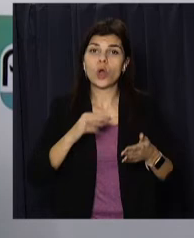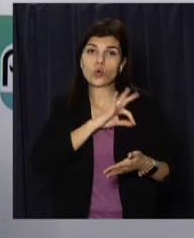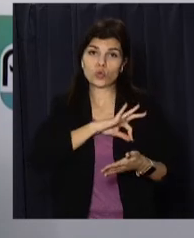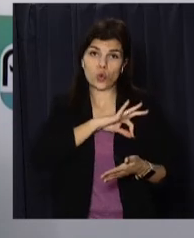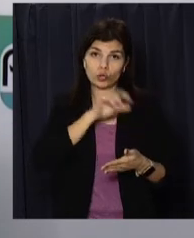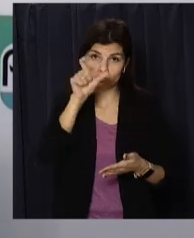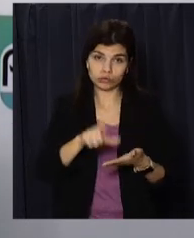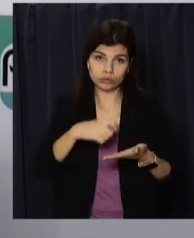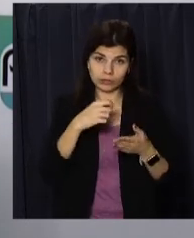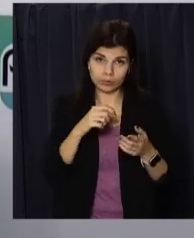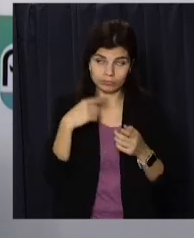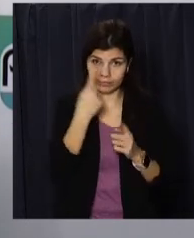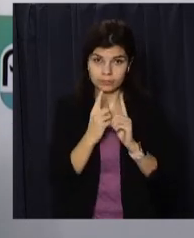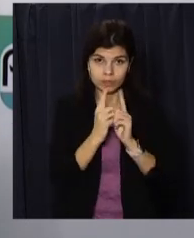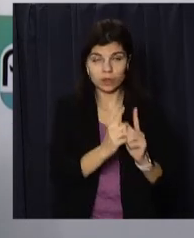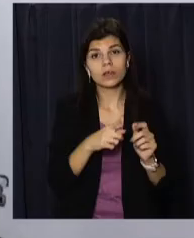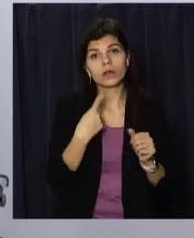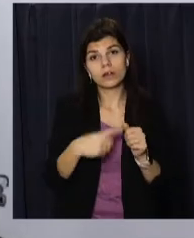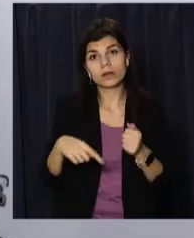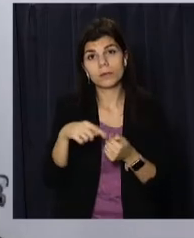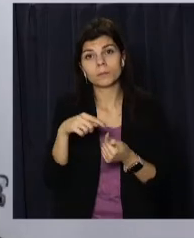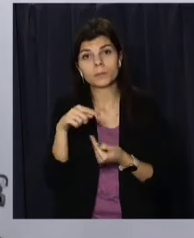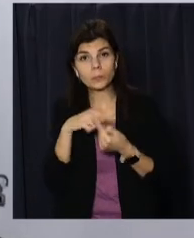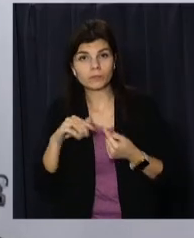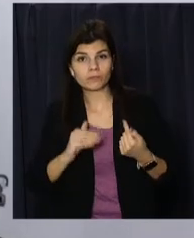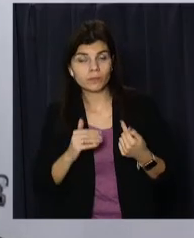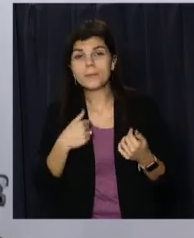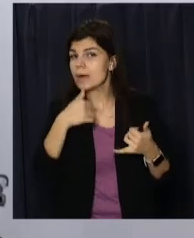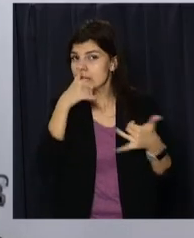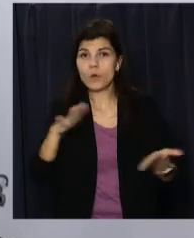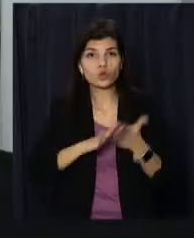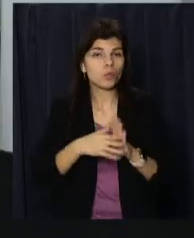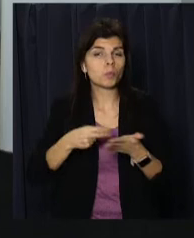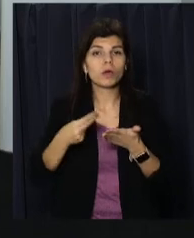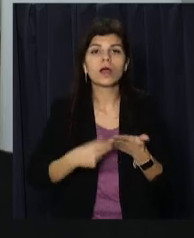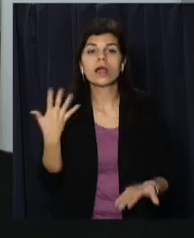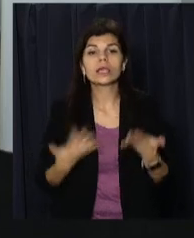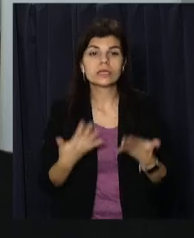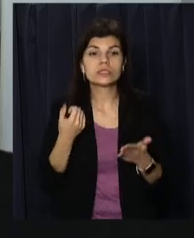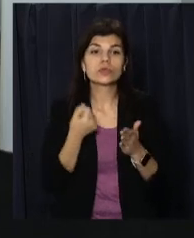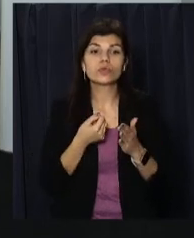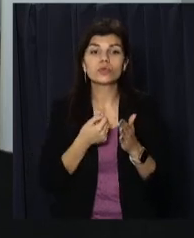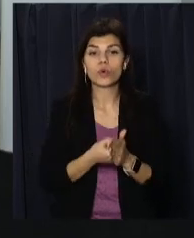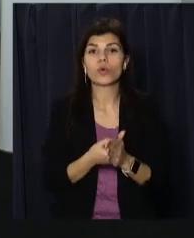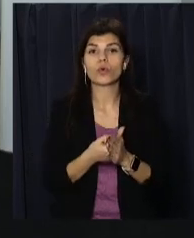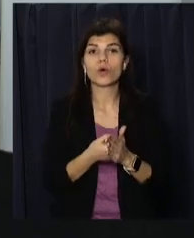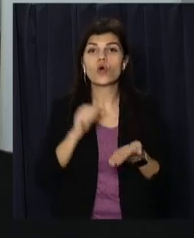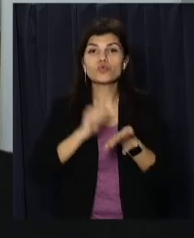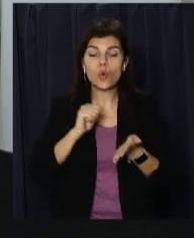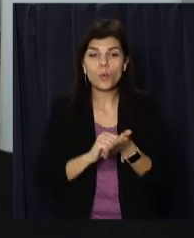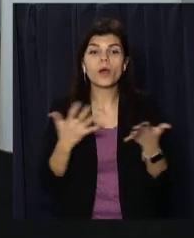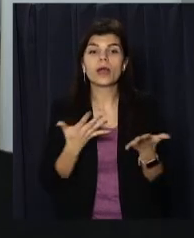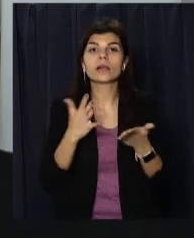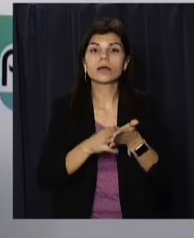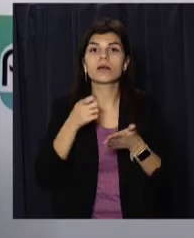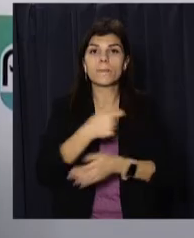юридичною особою, або з особою-підприємцем. Ми не можемо укладати договір, якщо до документів, які